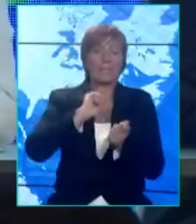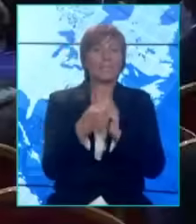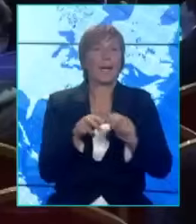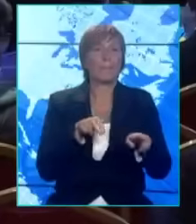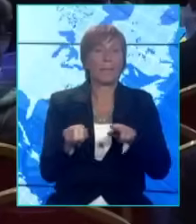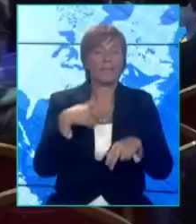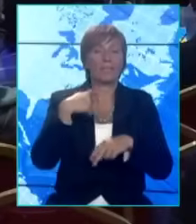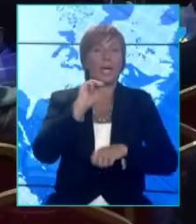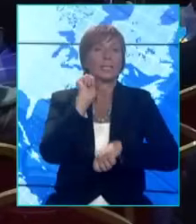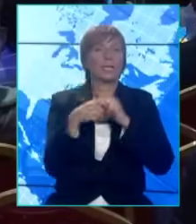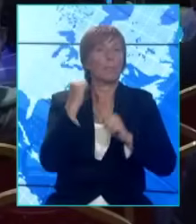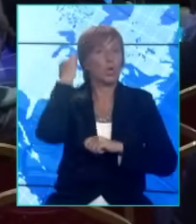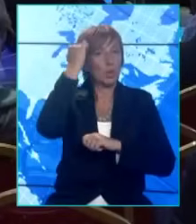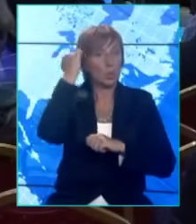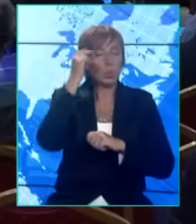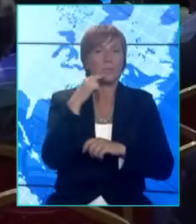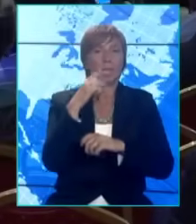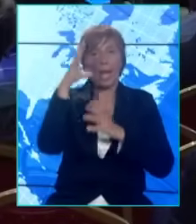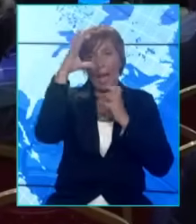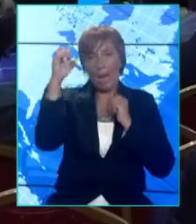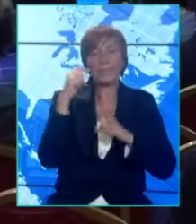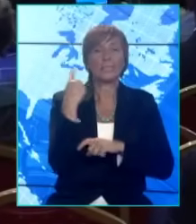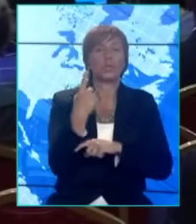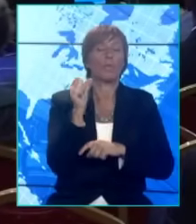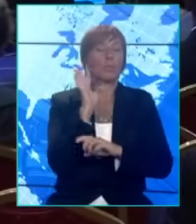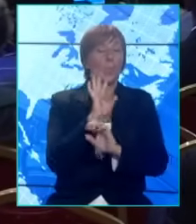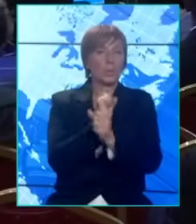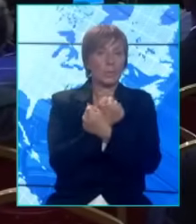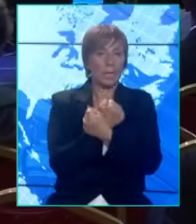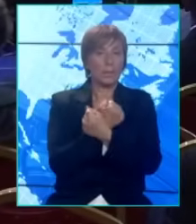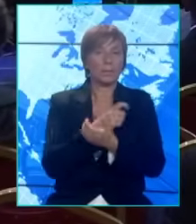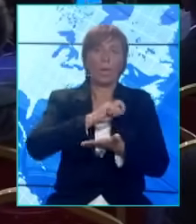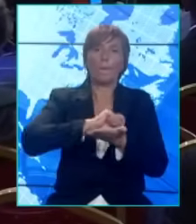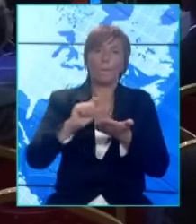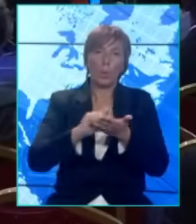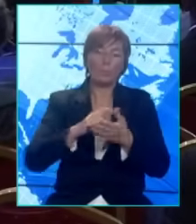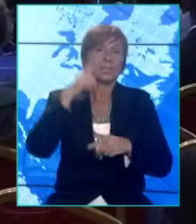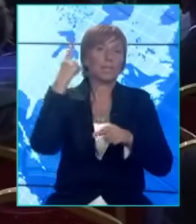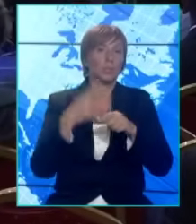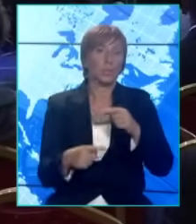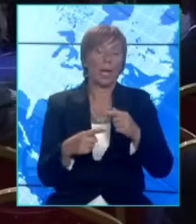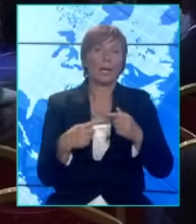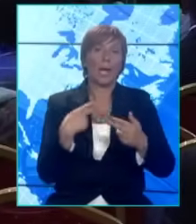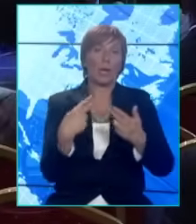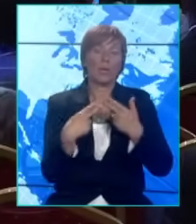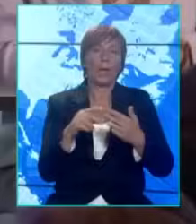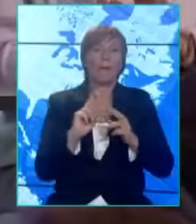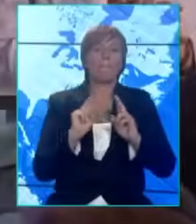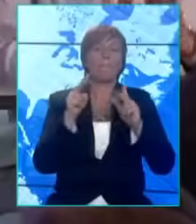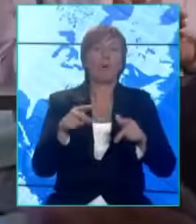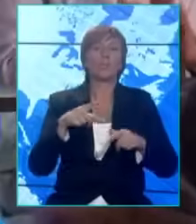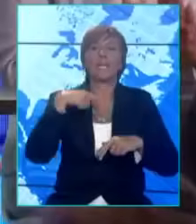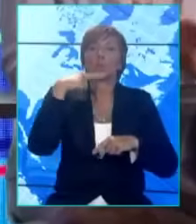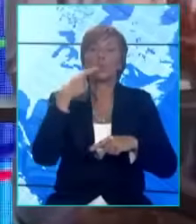ministara vanjskih poslova Turske te ambasador Slovenije u Bosni i Hercegovini potpisali su na kraju konferencije Mostarsku izjavu